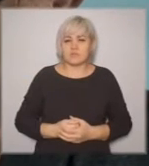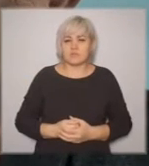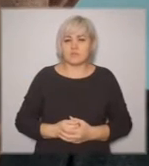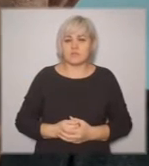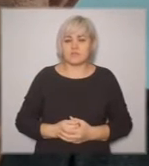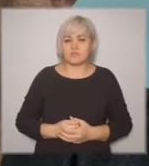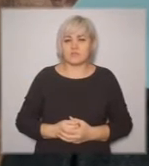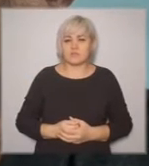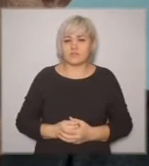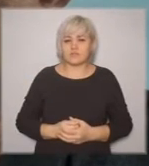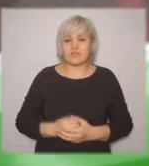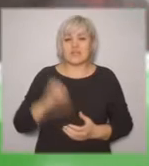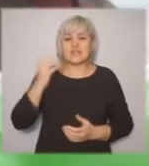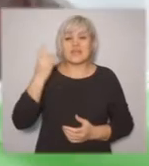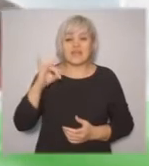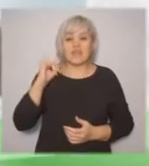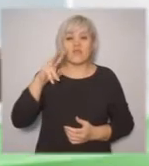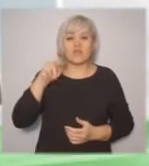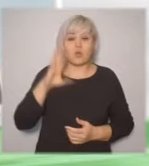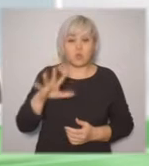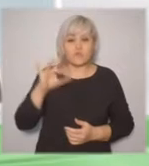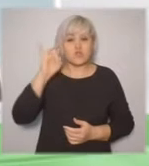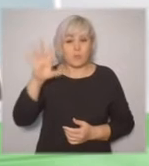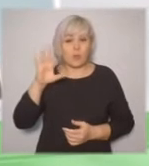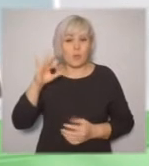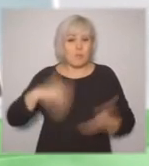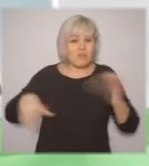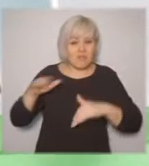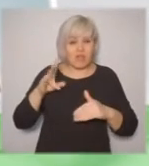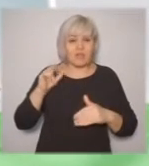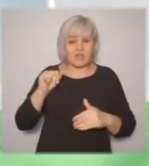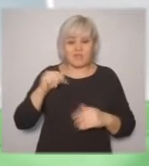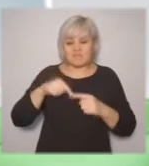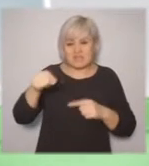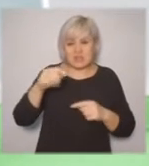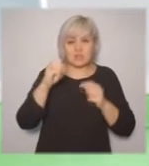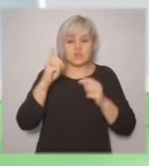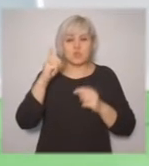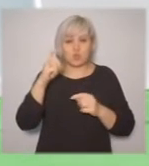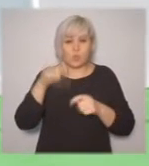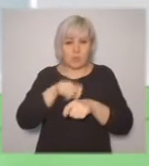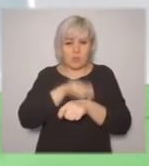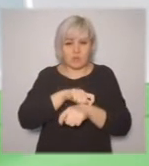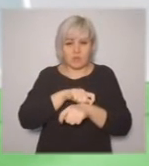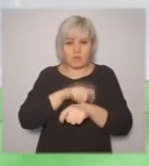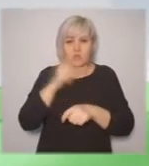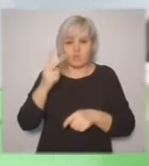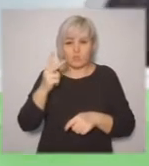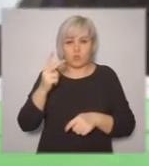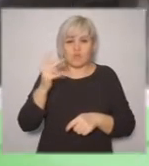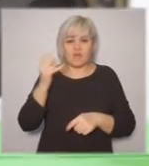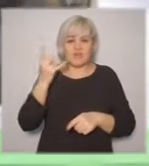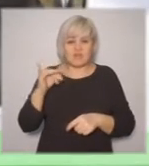и без вас. Сергей Филатов, чемпион России по плаванию на дистанции 100 метров брасом, двукратный серебряный